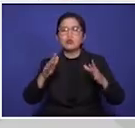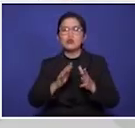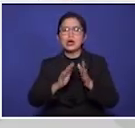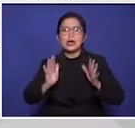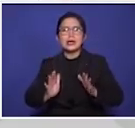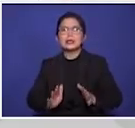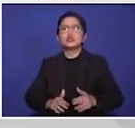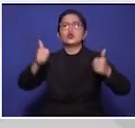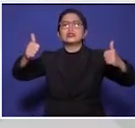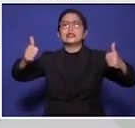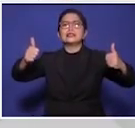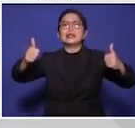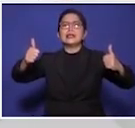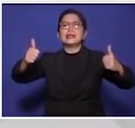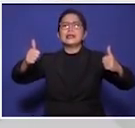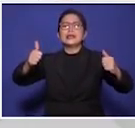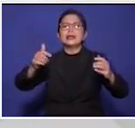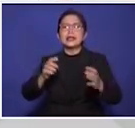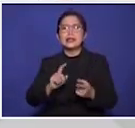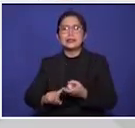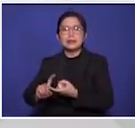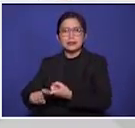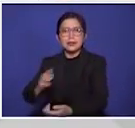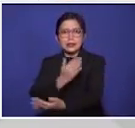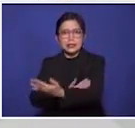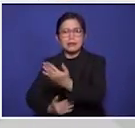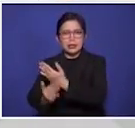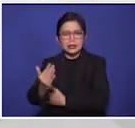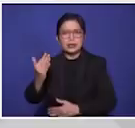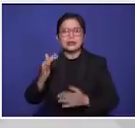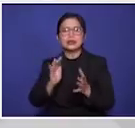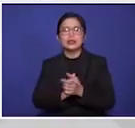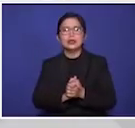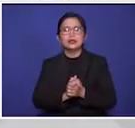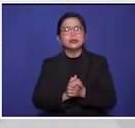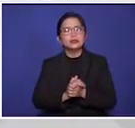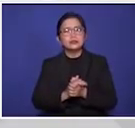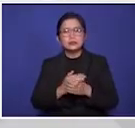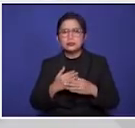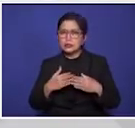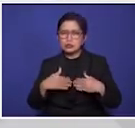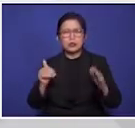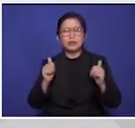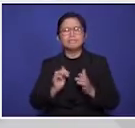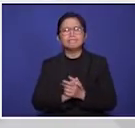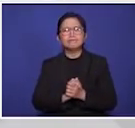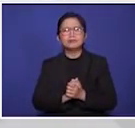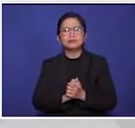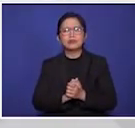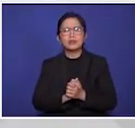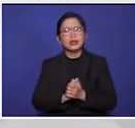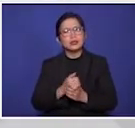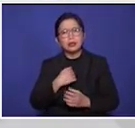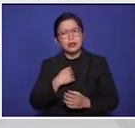yang telah mereka kerjakan dan juga hasil-hasil karya yang telah mereka kerjakan Saya kira tadi